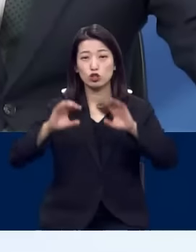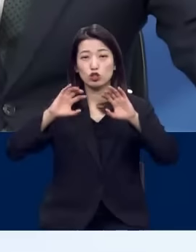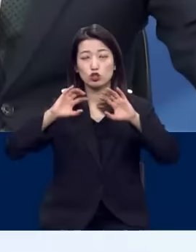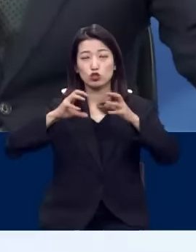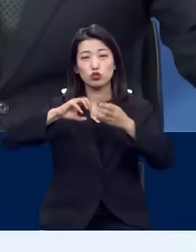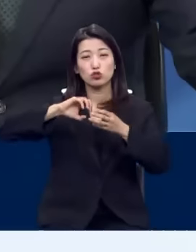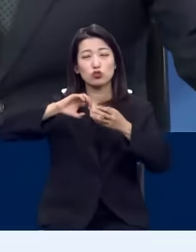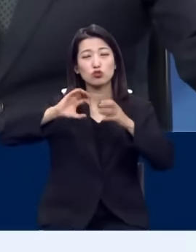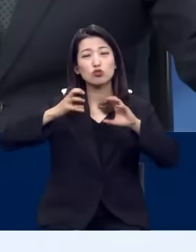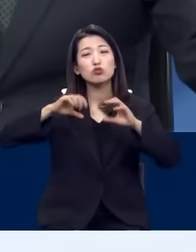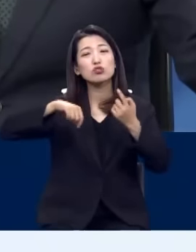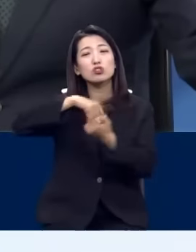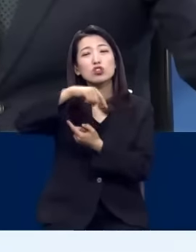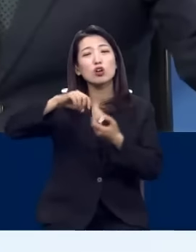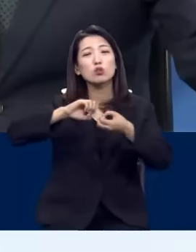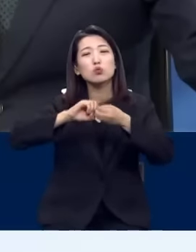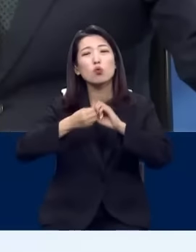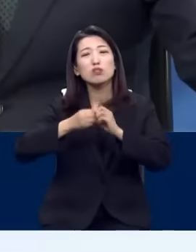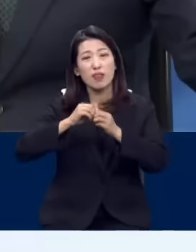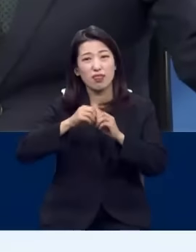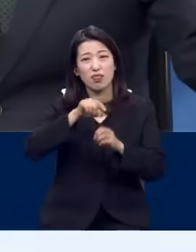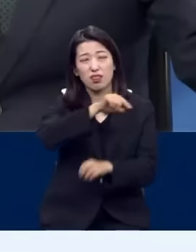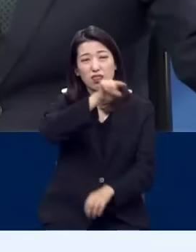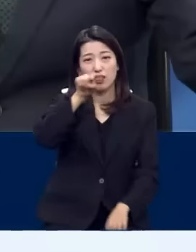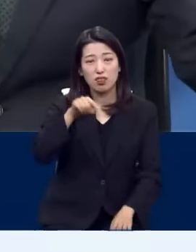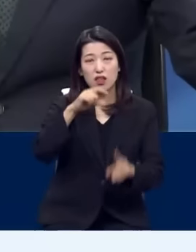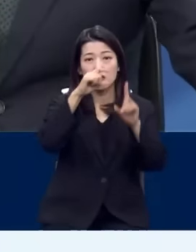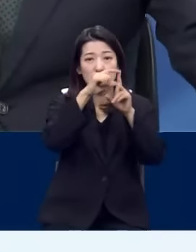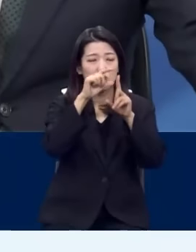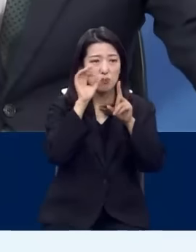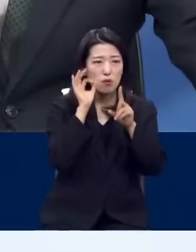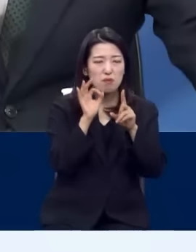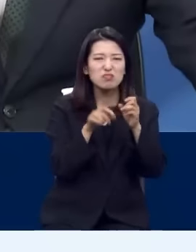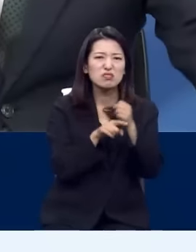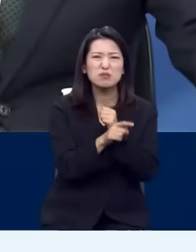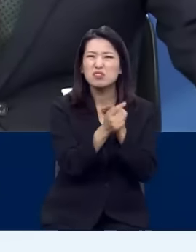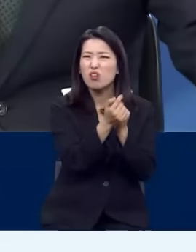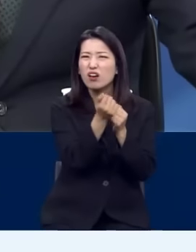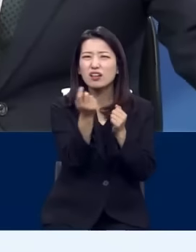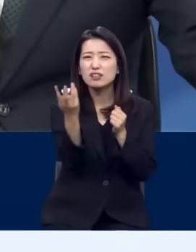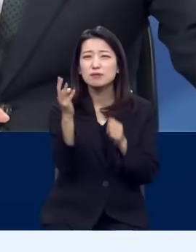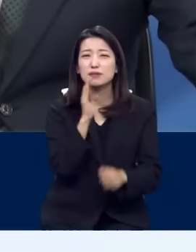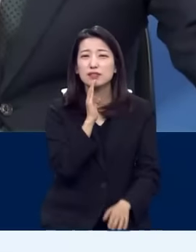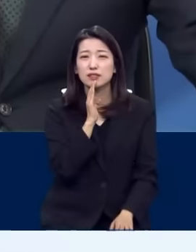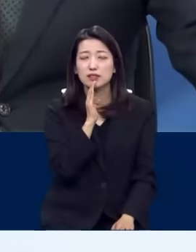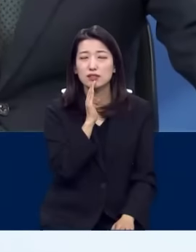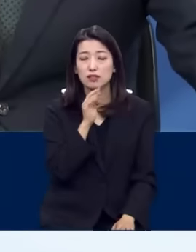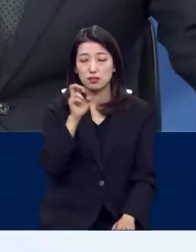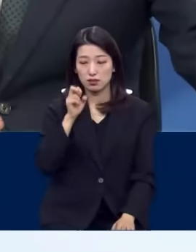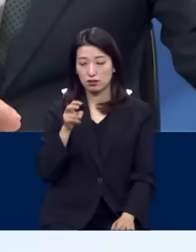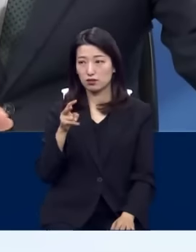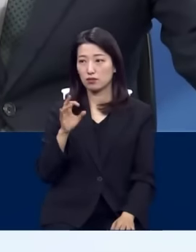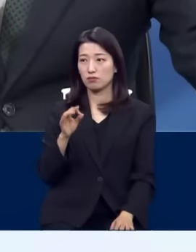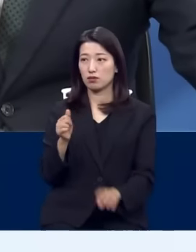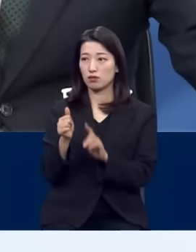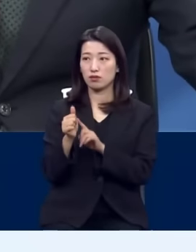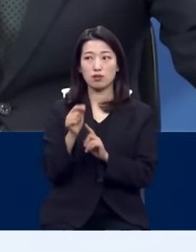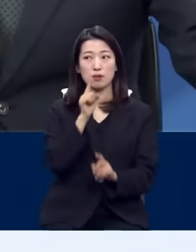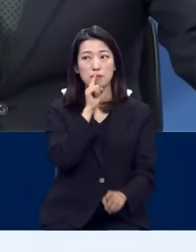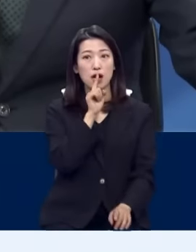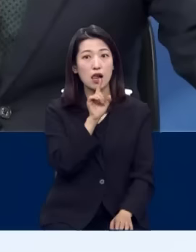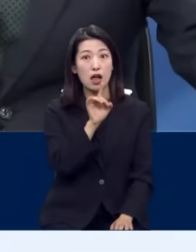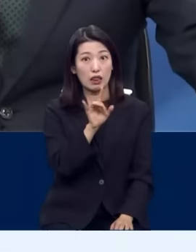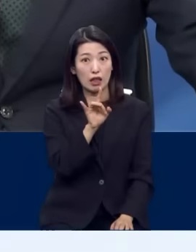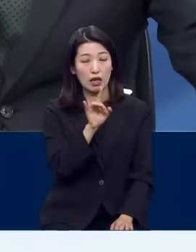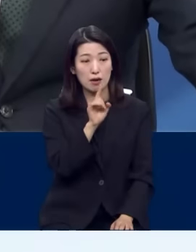핵기요미 해석이 가능합니다만 여러 가지 방면으로 말이죠 지금 말 한마디에 의해서 여러 정치인들이 지금이 안절부절하는 사람도